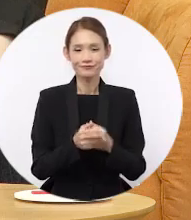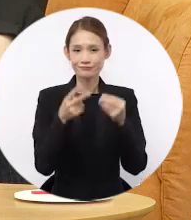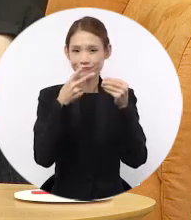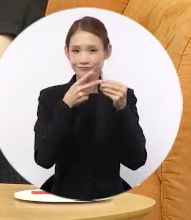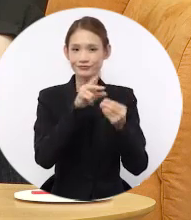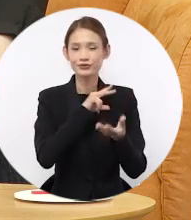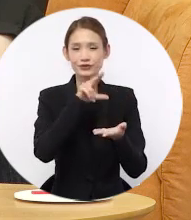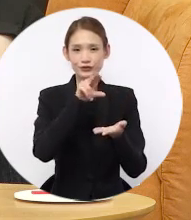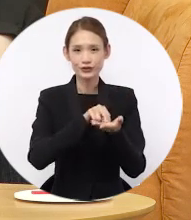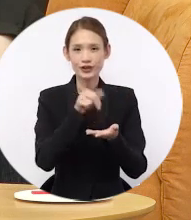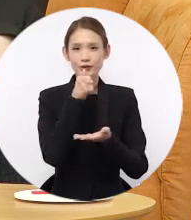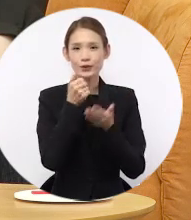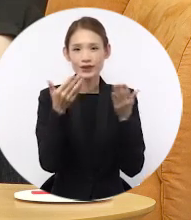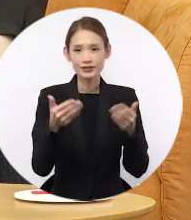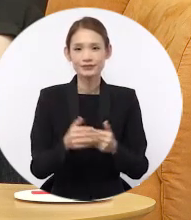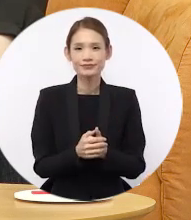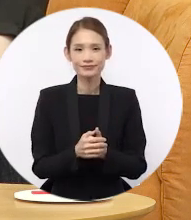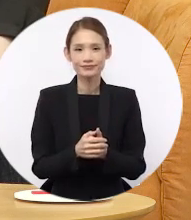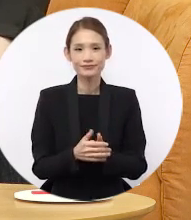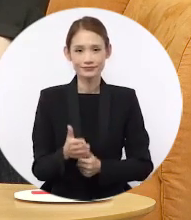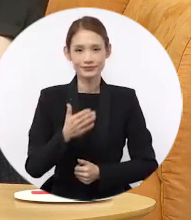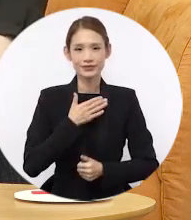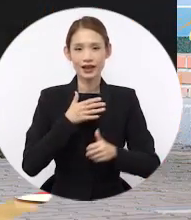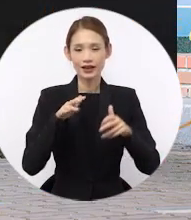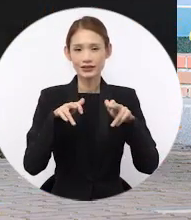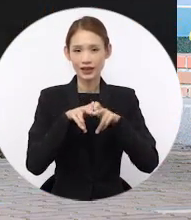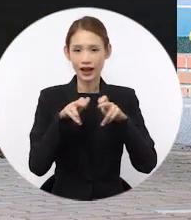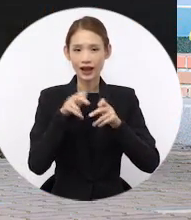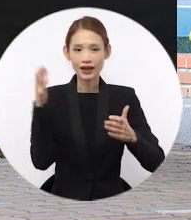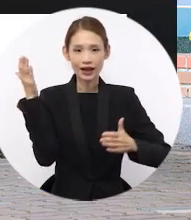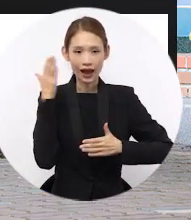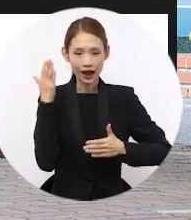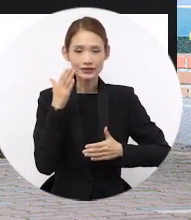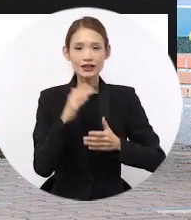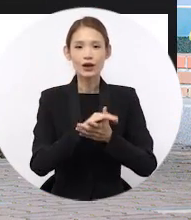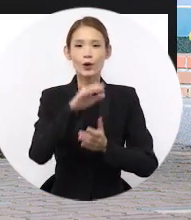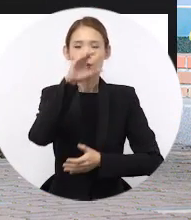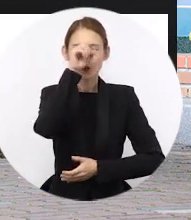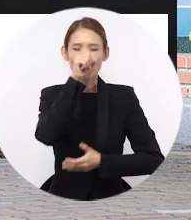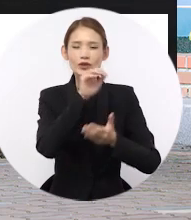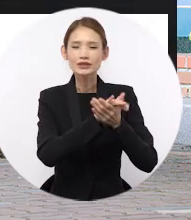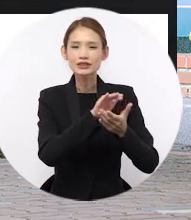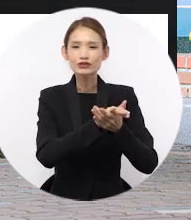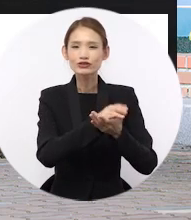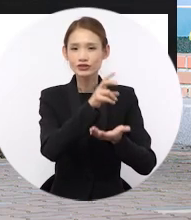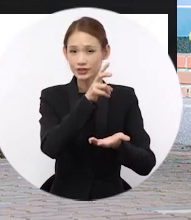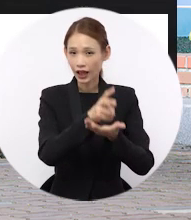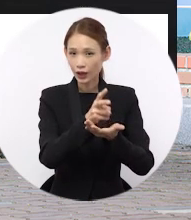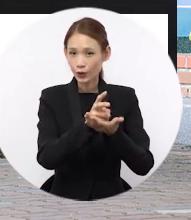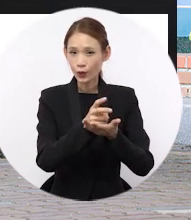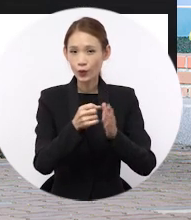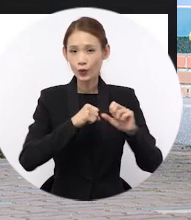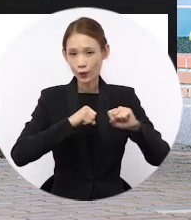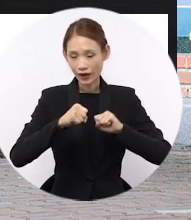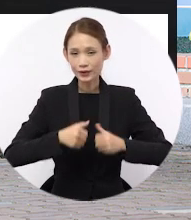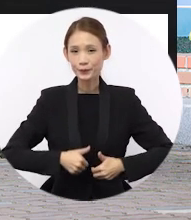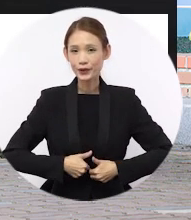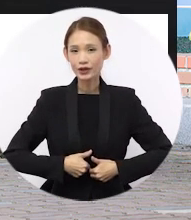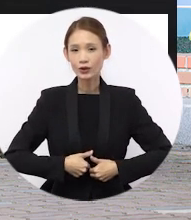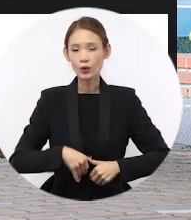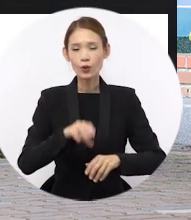자, 우리 두 번째 주제 소개를 드려보도록 할게요. 나는 장애학생 좋은 친구 제도가 꼭 필요하다고